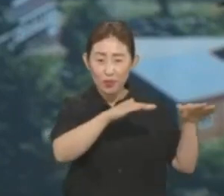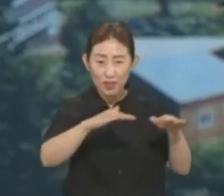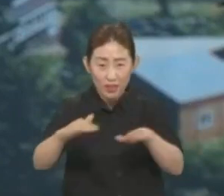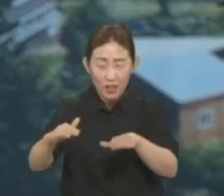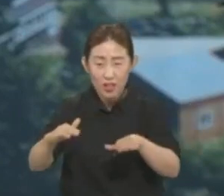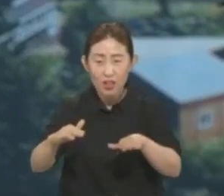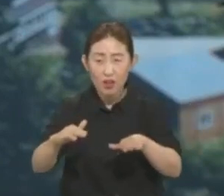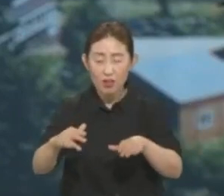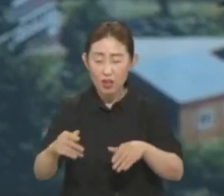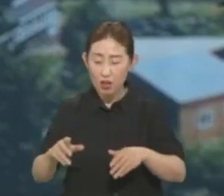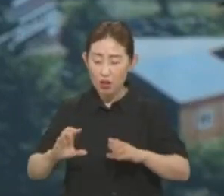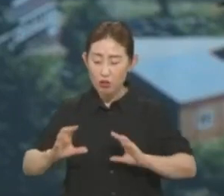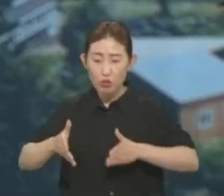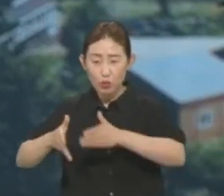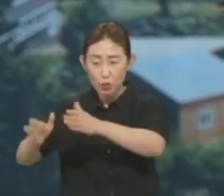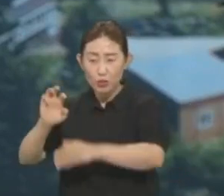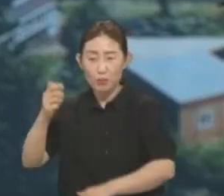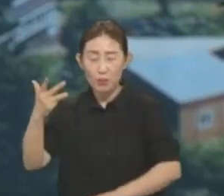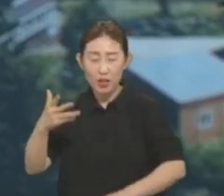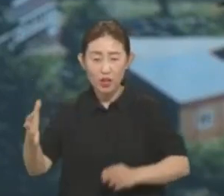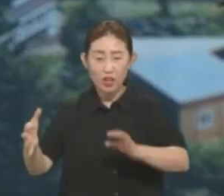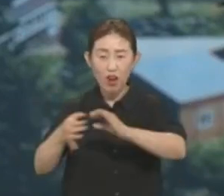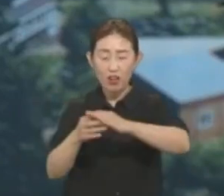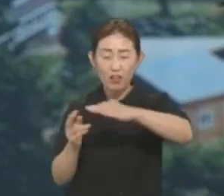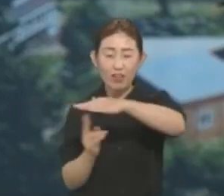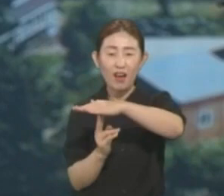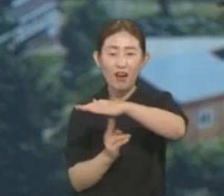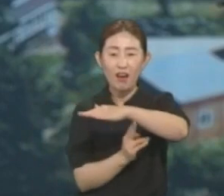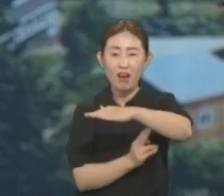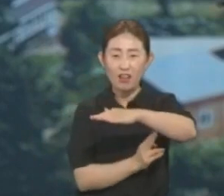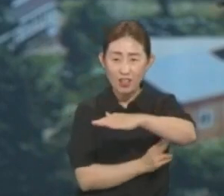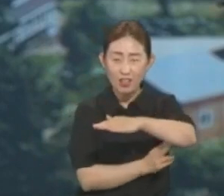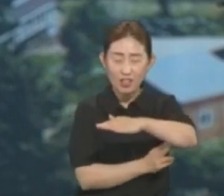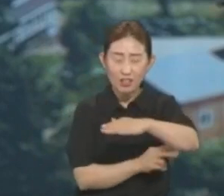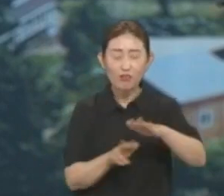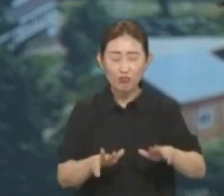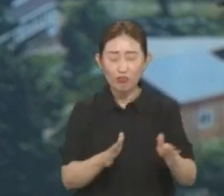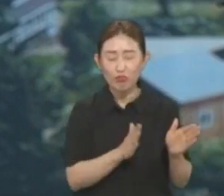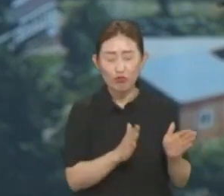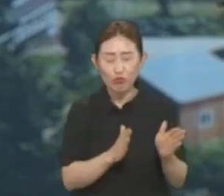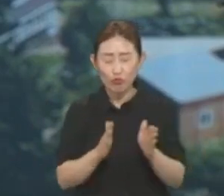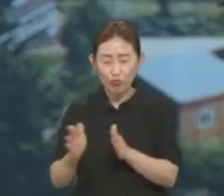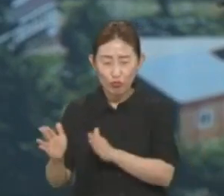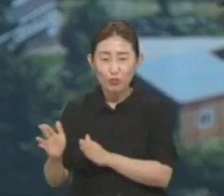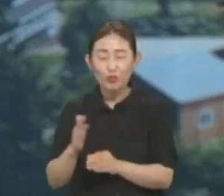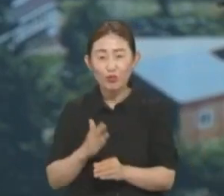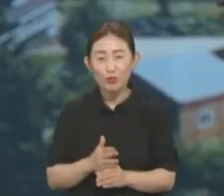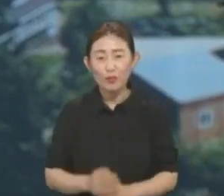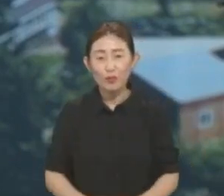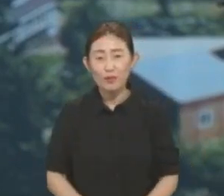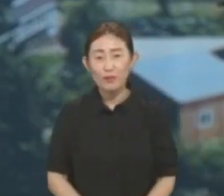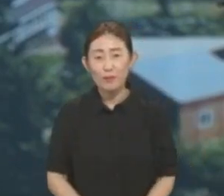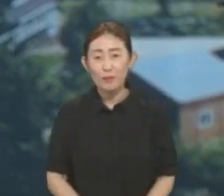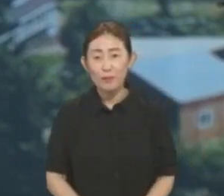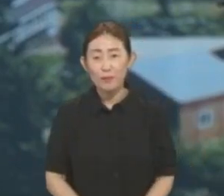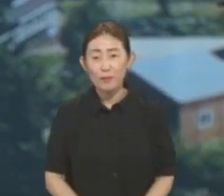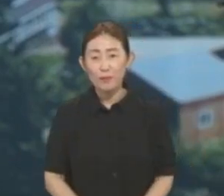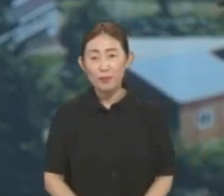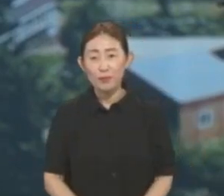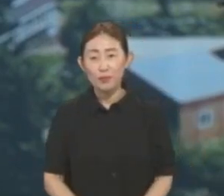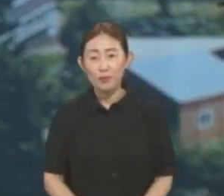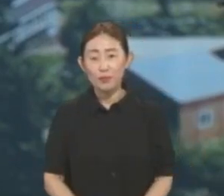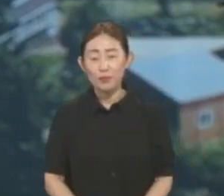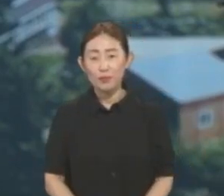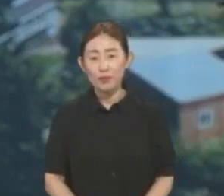38번 이 부분에 대해서도 지금 하나하나 준비를 해나가고 박차를 가하고 있습니다. 그리고